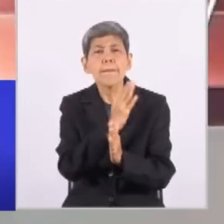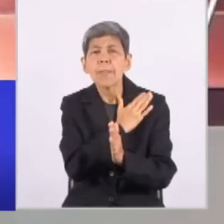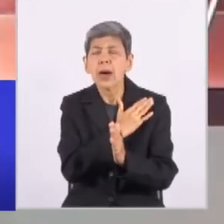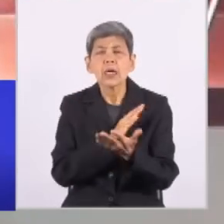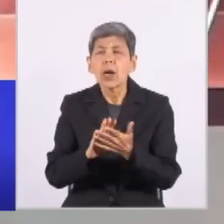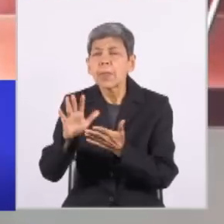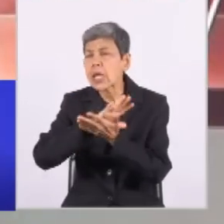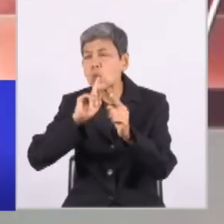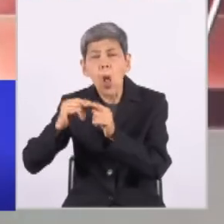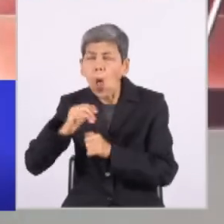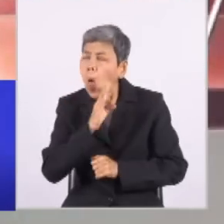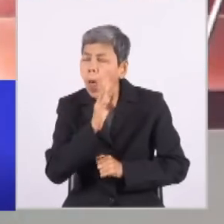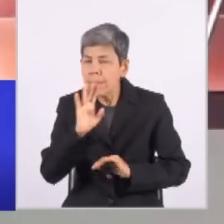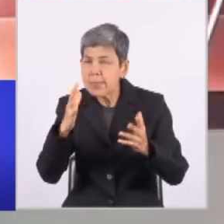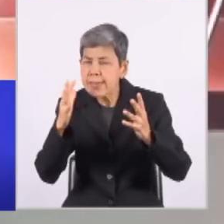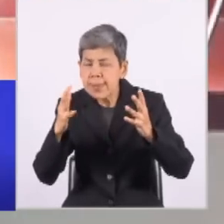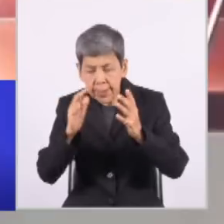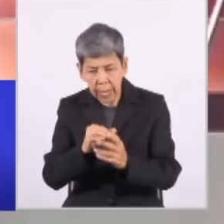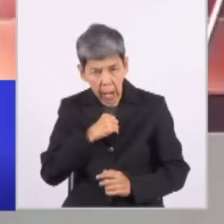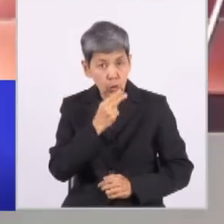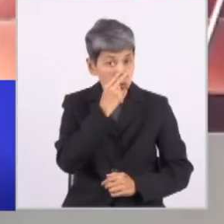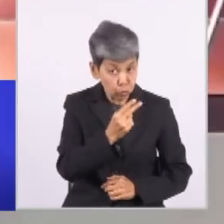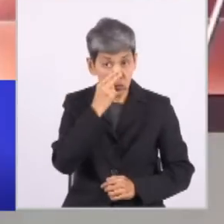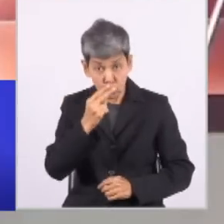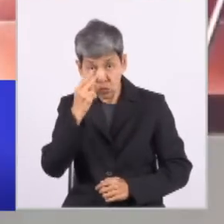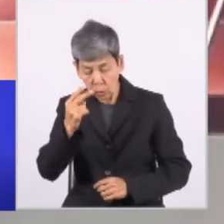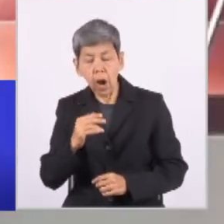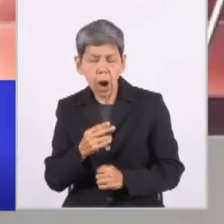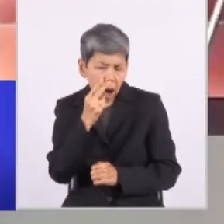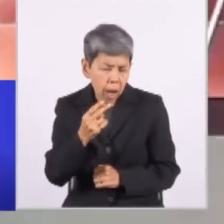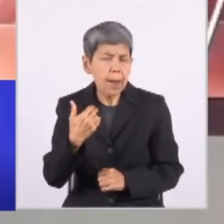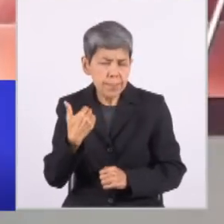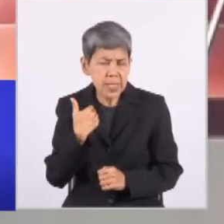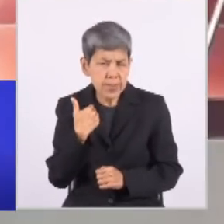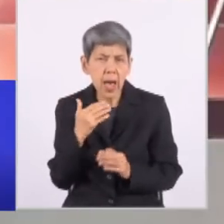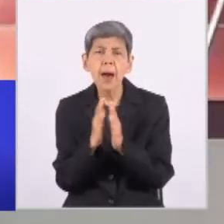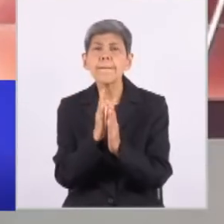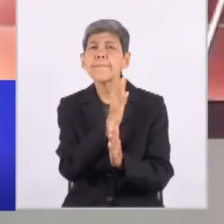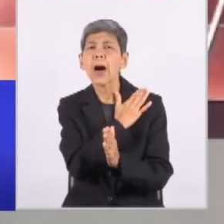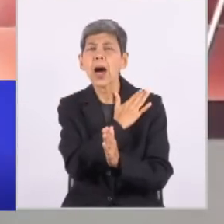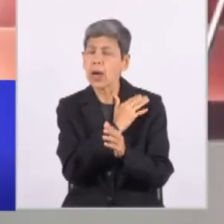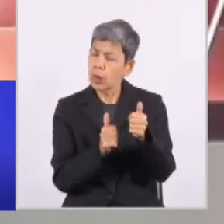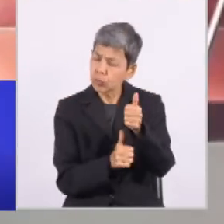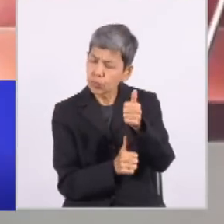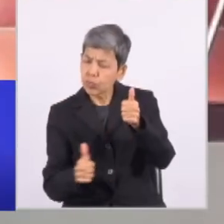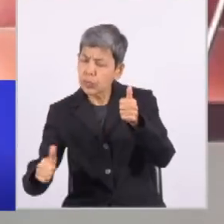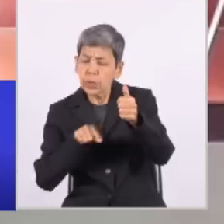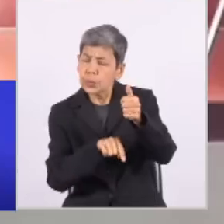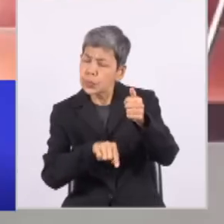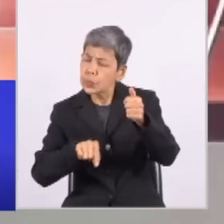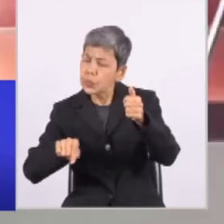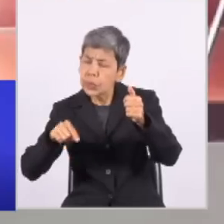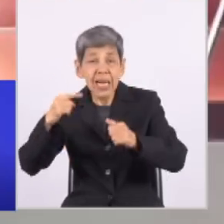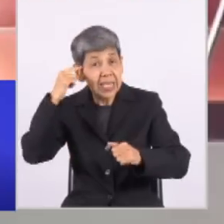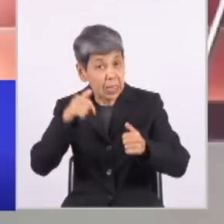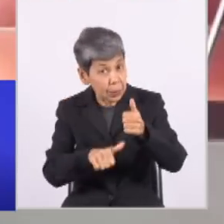นะฮะเพราะว่าเนี่ยเท่าที่ดูอยู่เนี่ยนะก็จะมีแต่พระลูกวัดเอ่อต่างๆเนี่ยใครที่คิดว่า